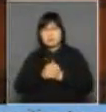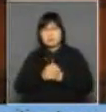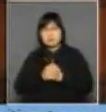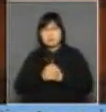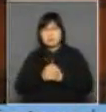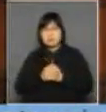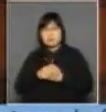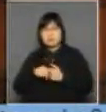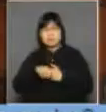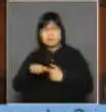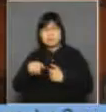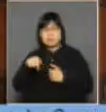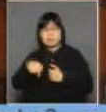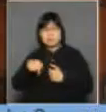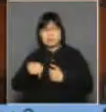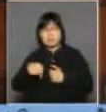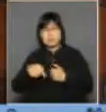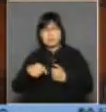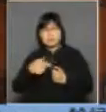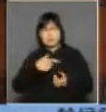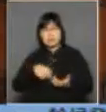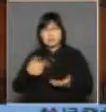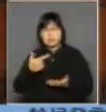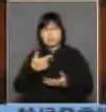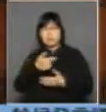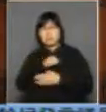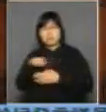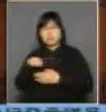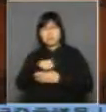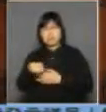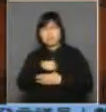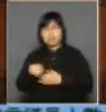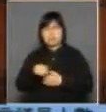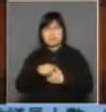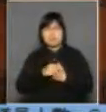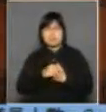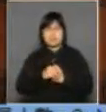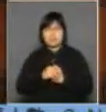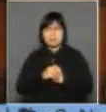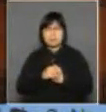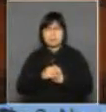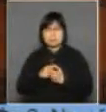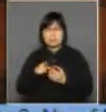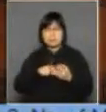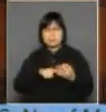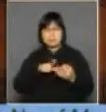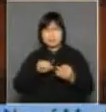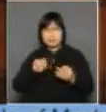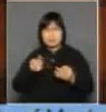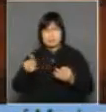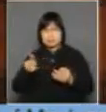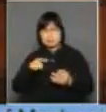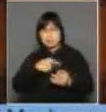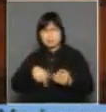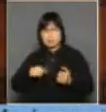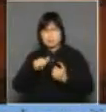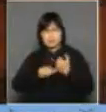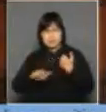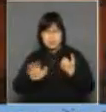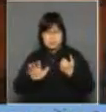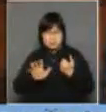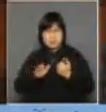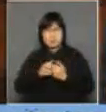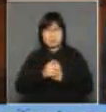們的議事堂很多位議員是不認同的。廖長江不是委員，